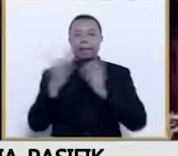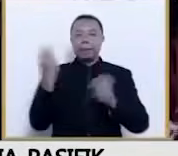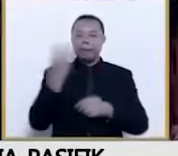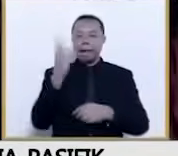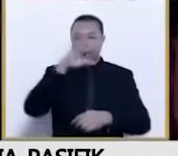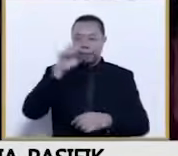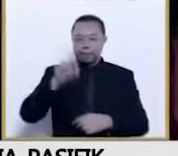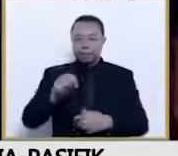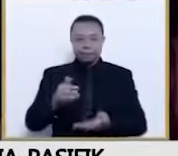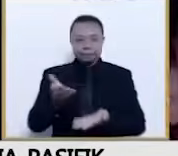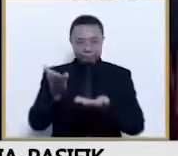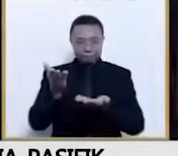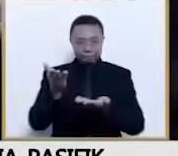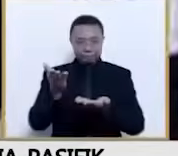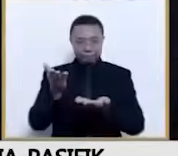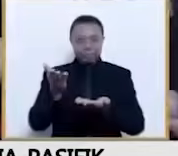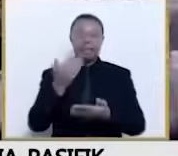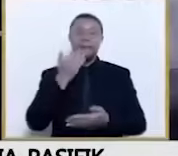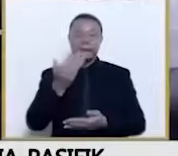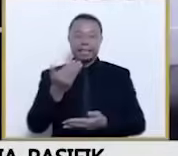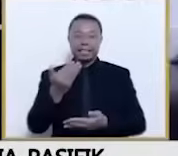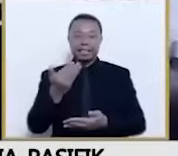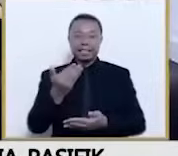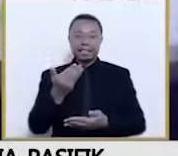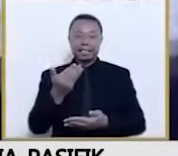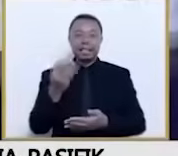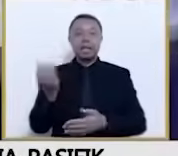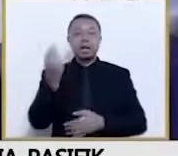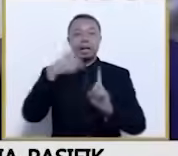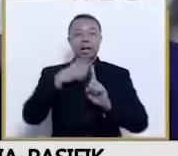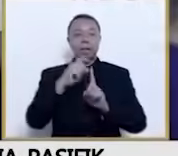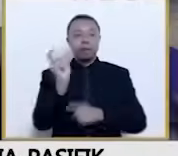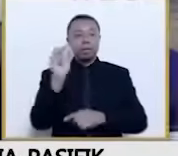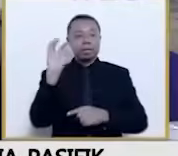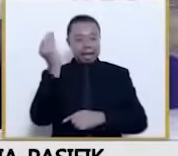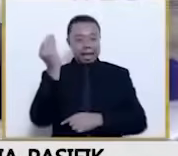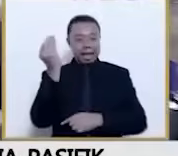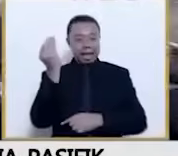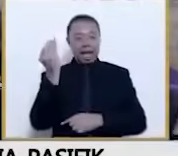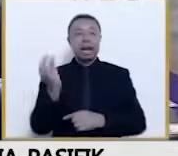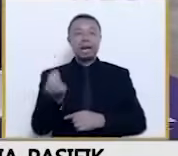ini. Baik, terima kasih untuk Ketua KPU Provinsi DKI Jakarta